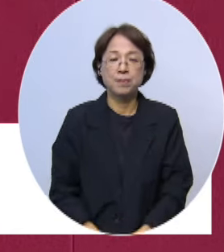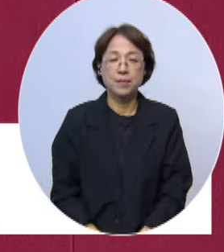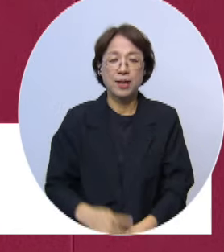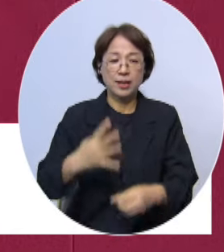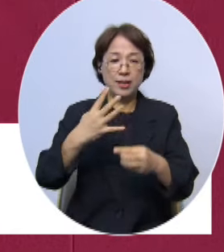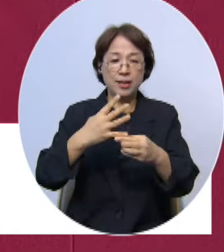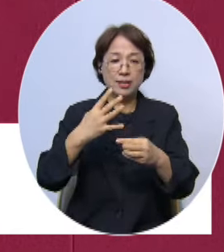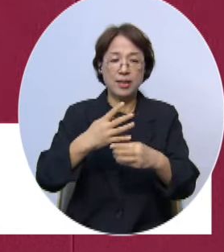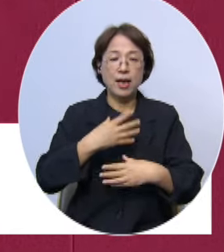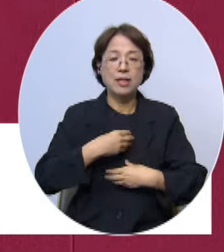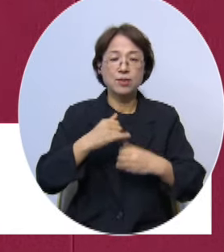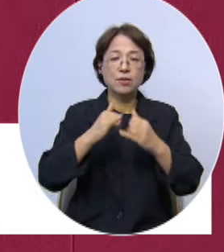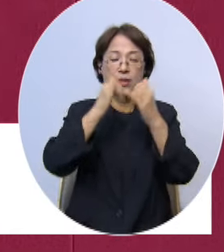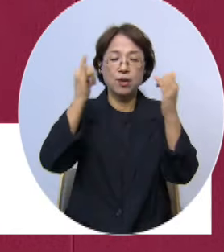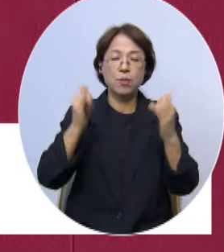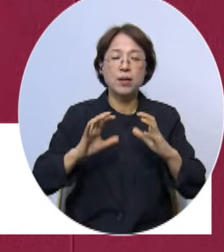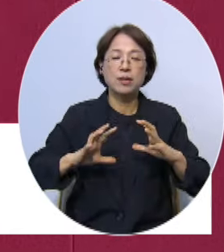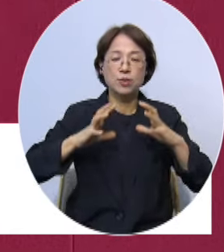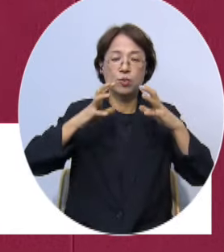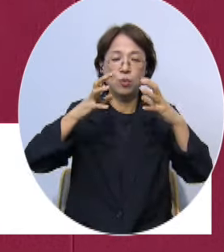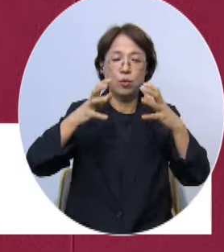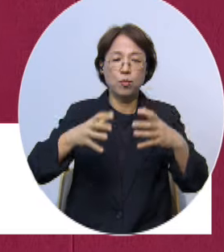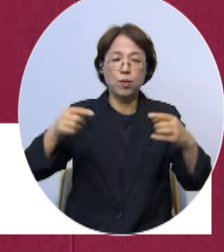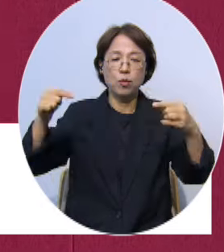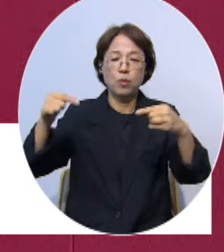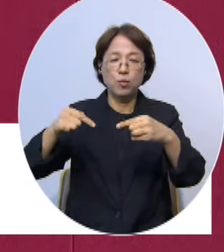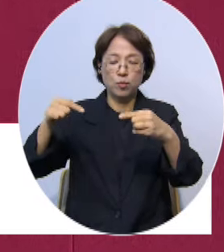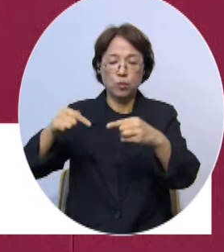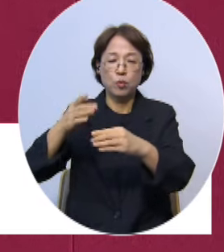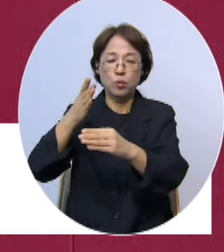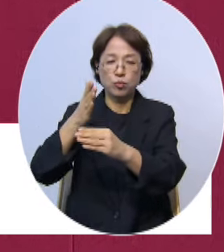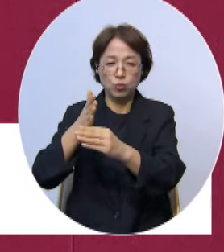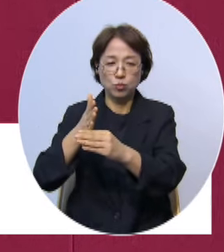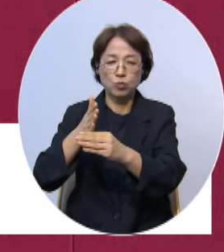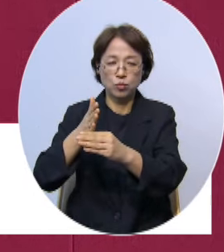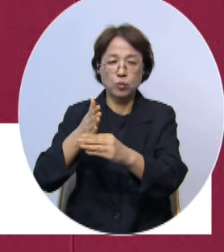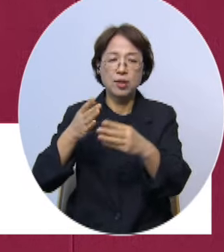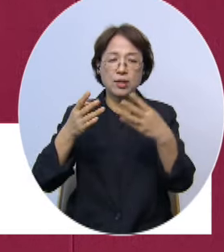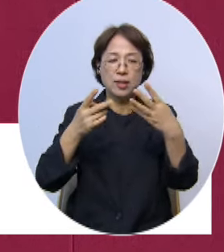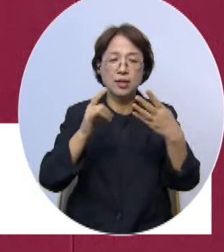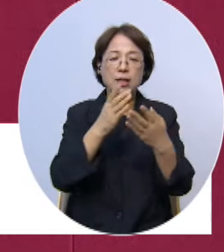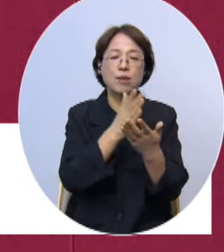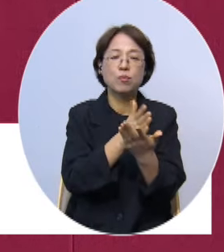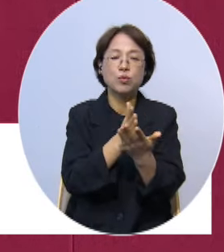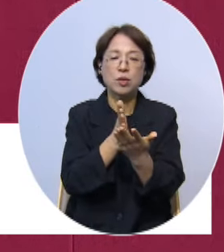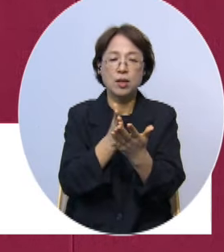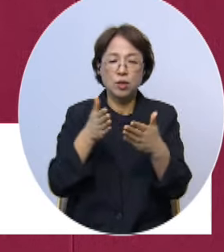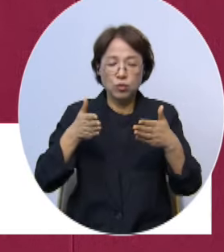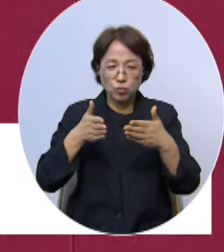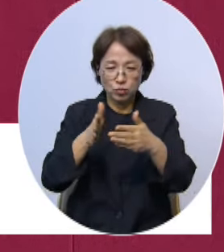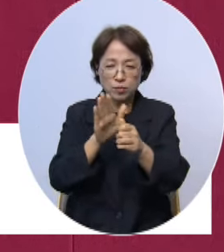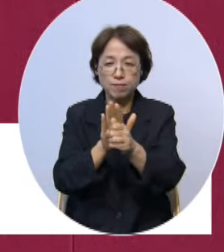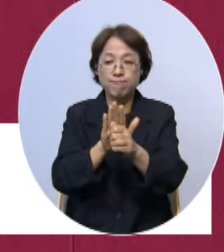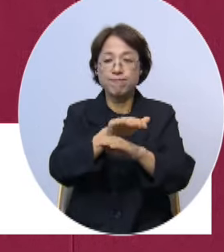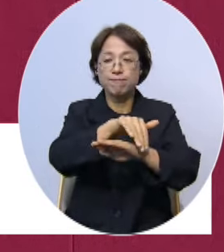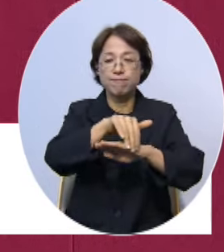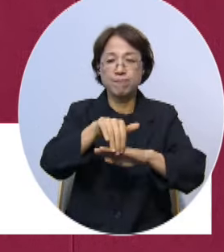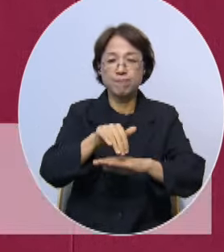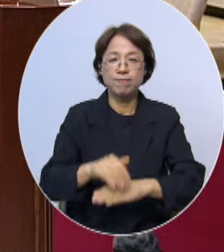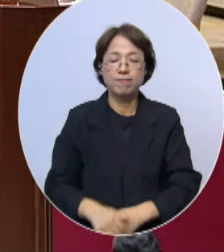넷째 안전한 사회와 글로벌 중추 외교 등 4대 분야를 중점 지원할